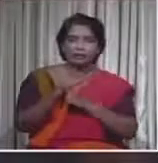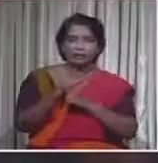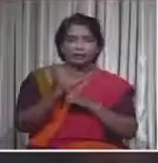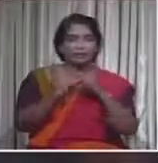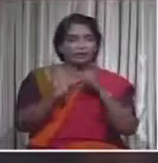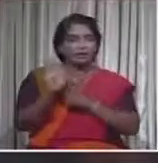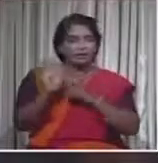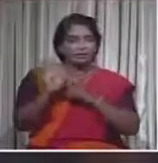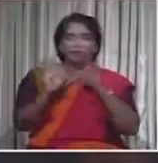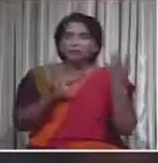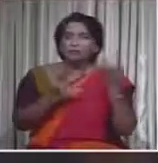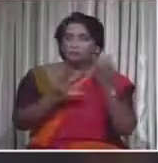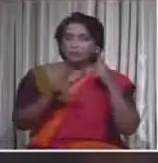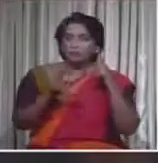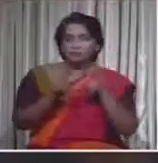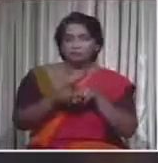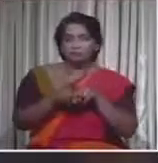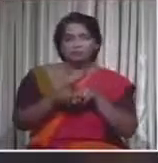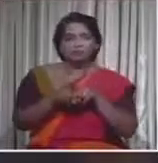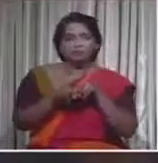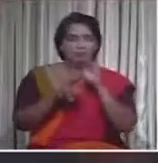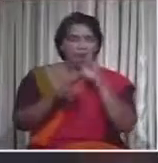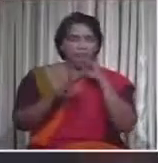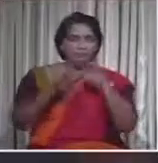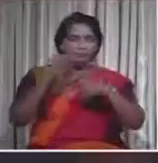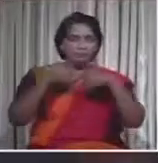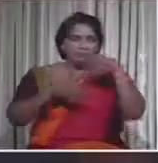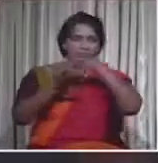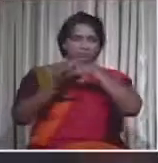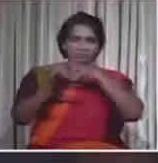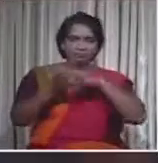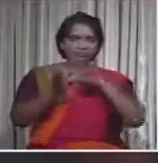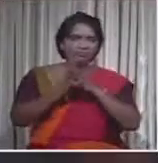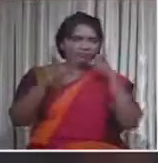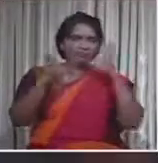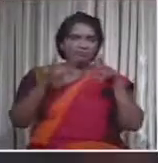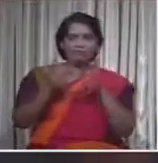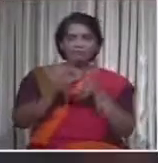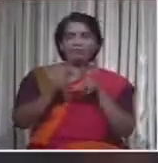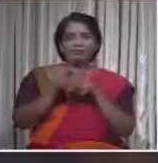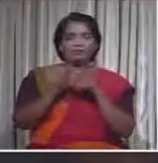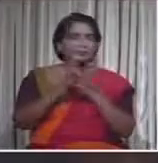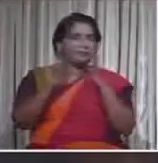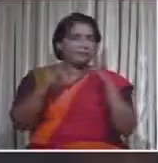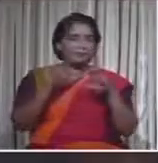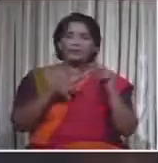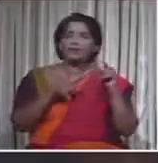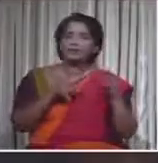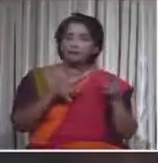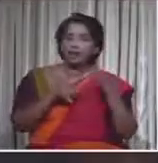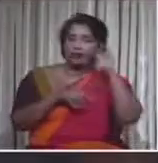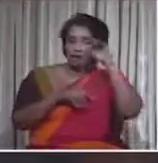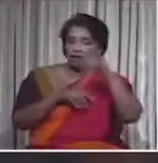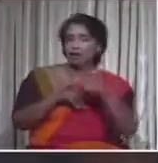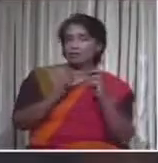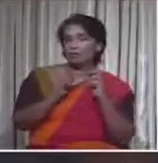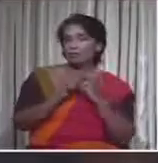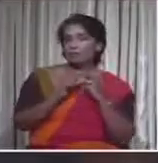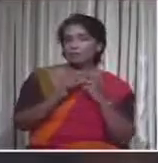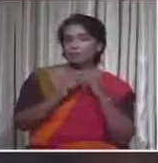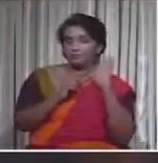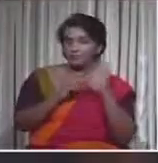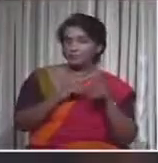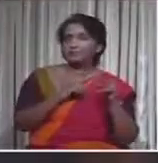යාපහුව ගල්ගමුව ඒ මැතිවන කොට්ටාසොල ප්‍රදේශ ගණනාවක් විශාල වශයෙන් වනාලි තර්ජනයට ලක්